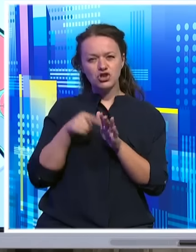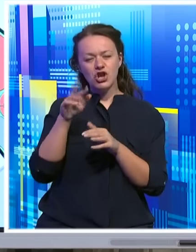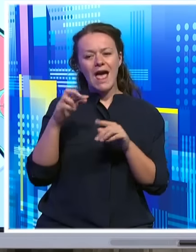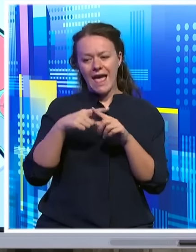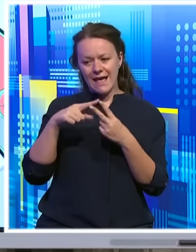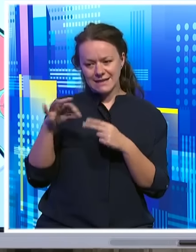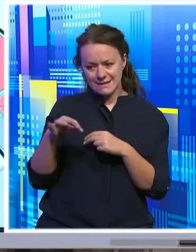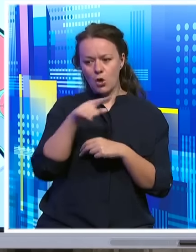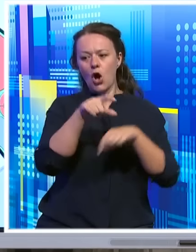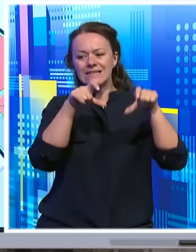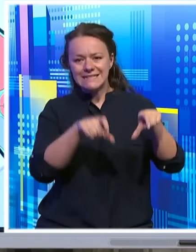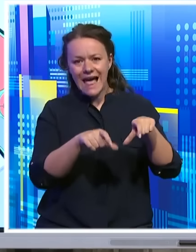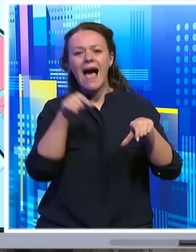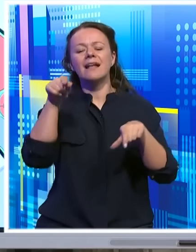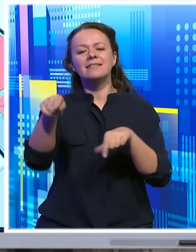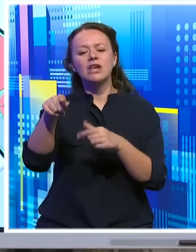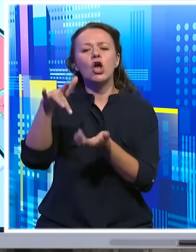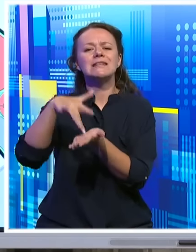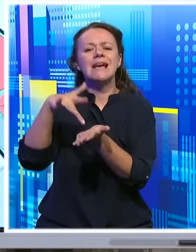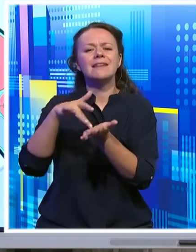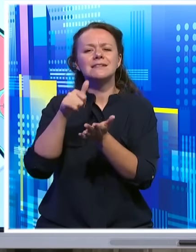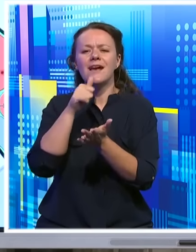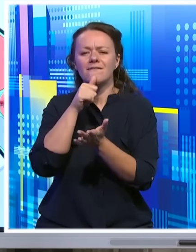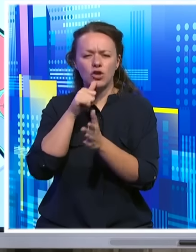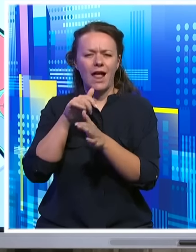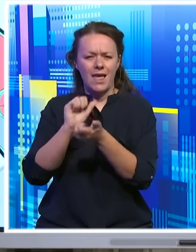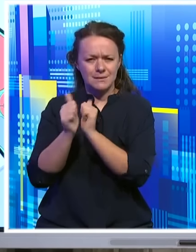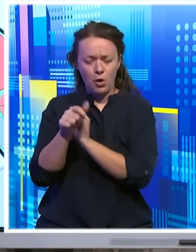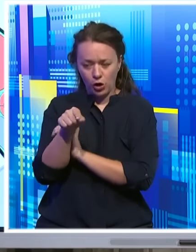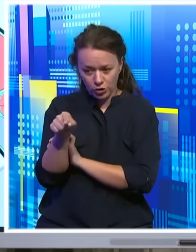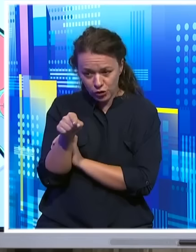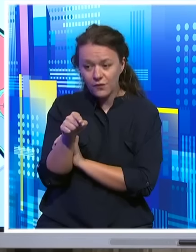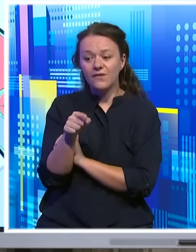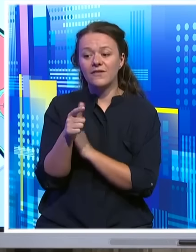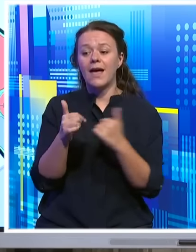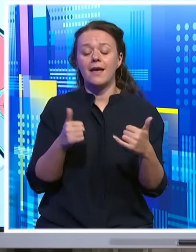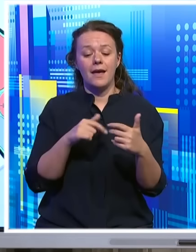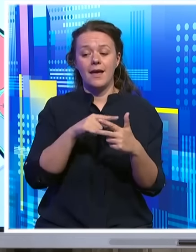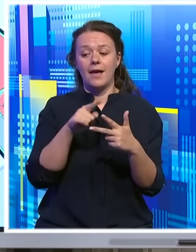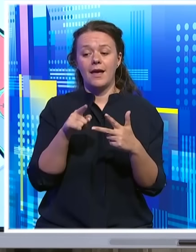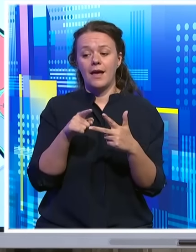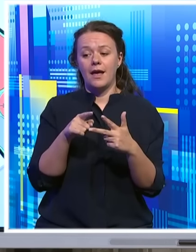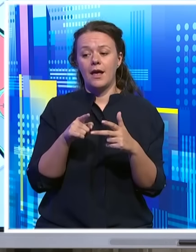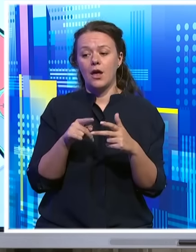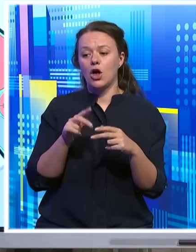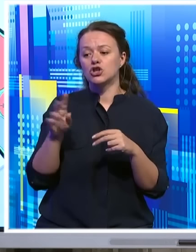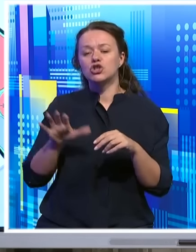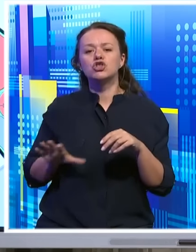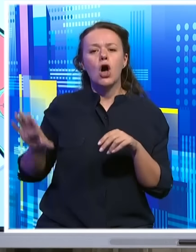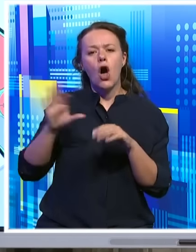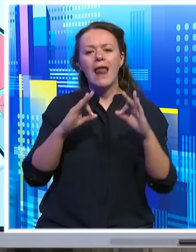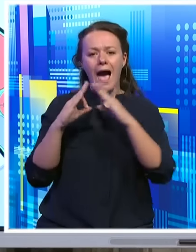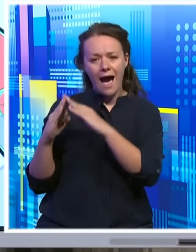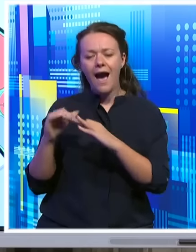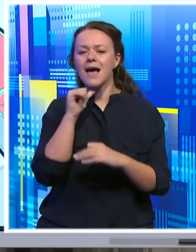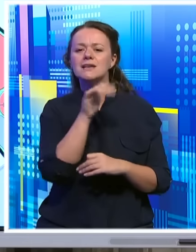je stadion, ovde je Aquatic centar. Ovde vam sad dolaze, ovo su druge zone, od ovih zone A i zone